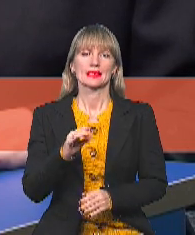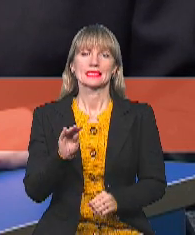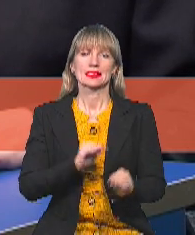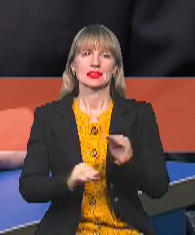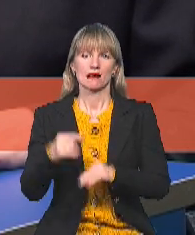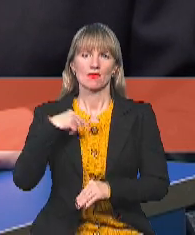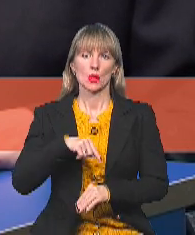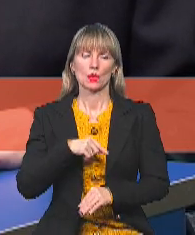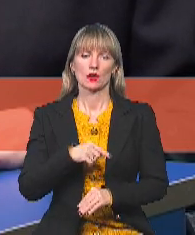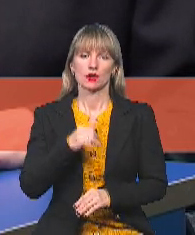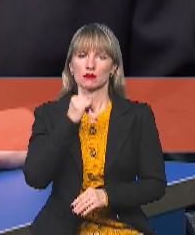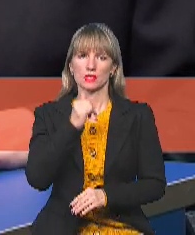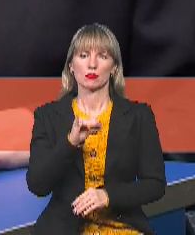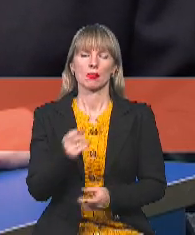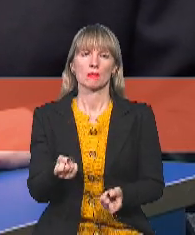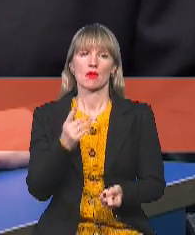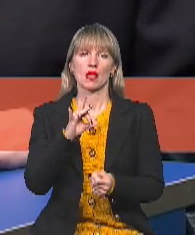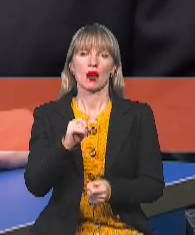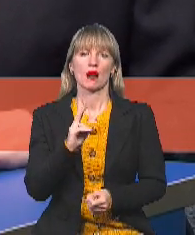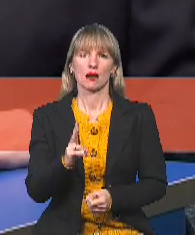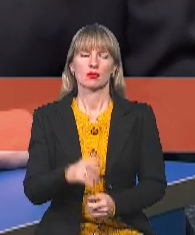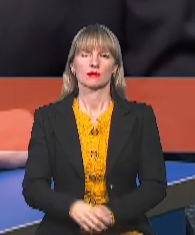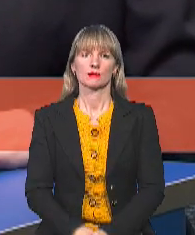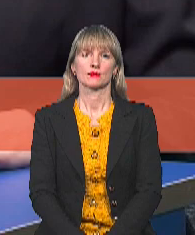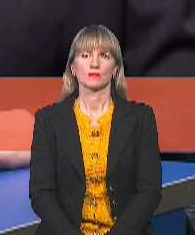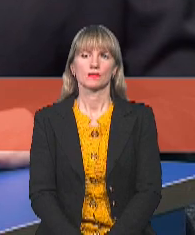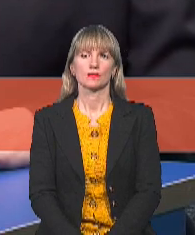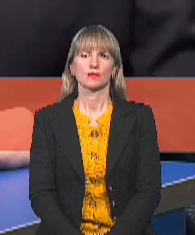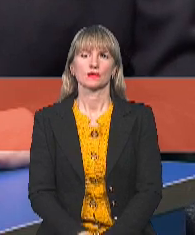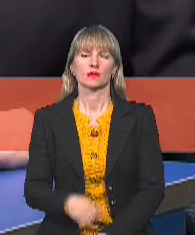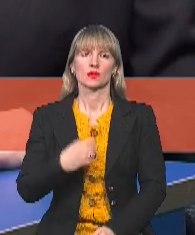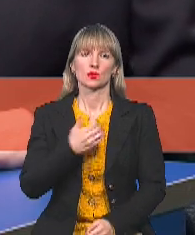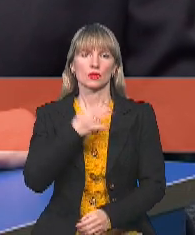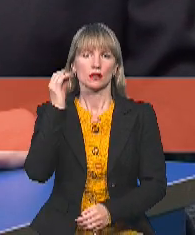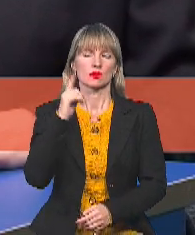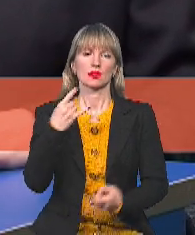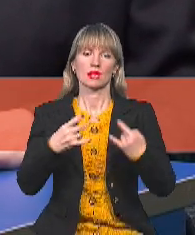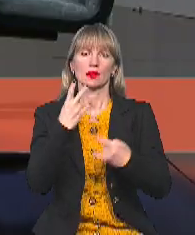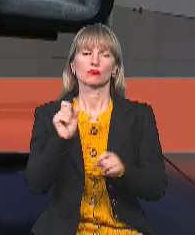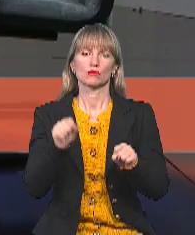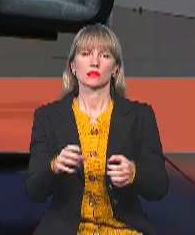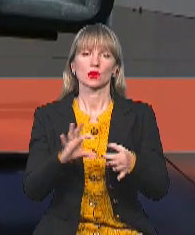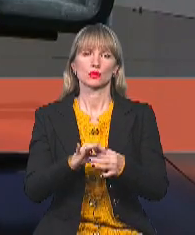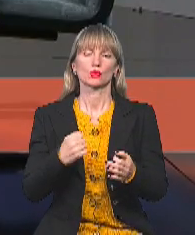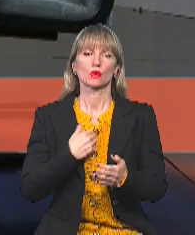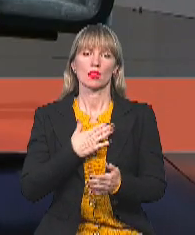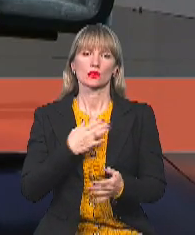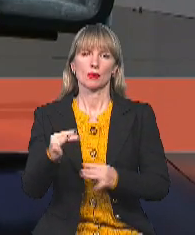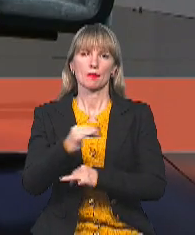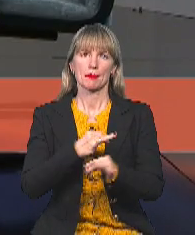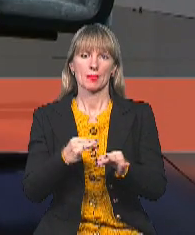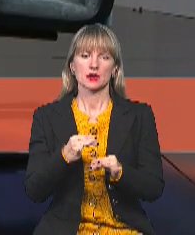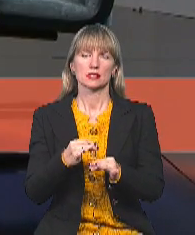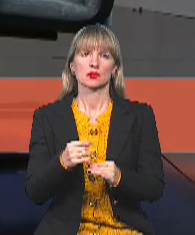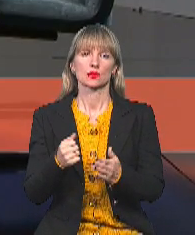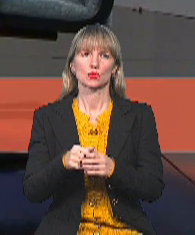не справляется, и появляется раковая клетка. Я хочу нагадати нашим телеглядачам, що ви можете долучатися до нашої бесіди, телефонувати